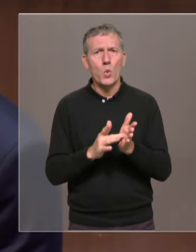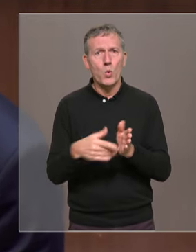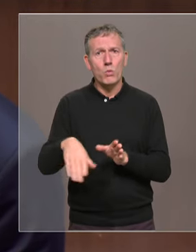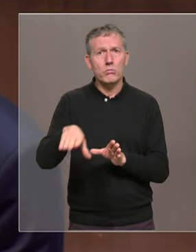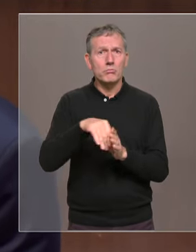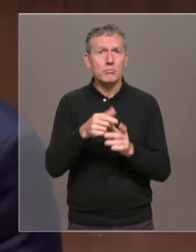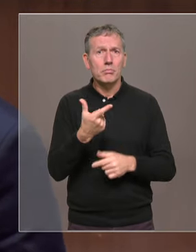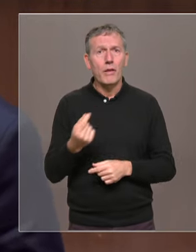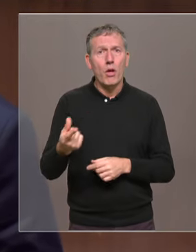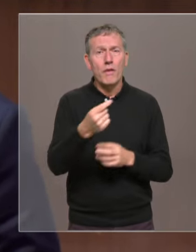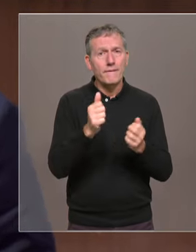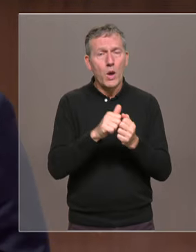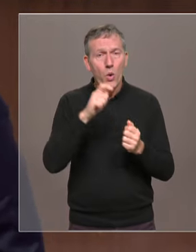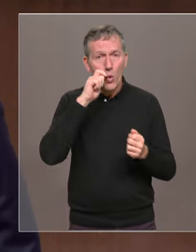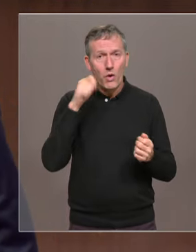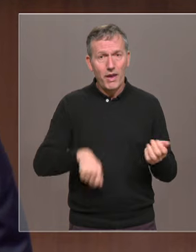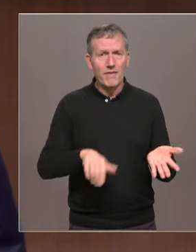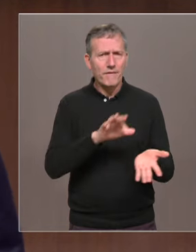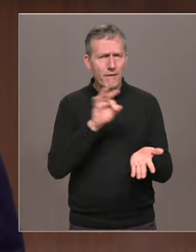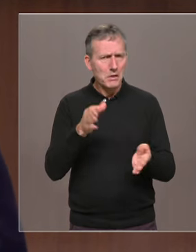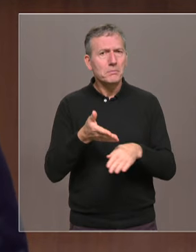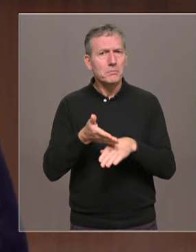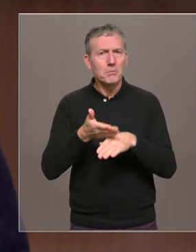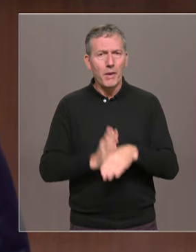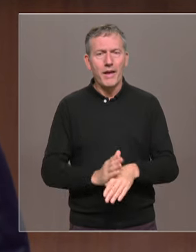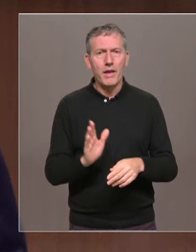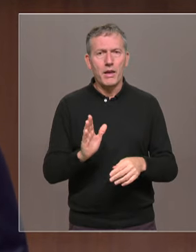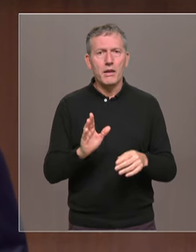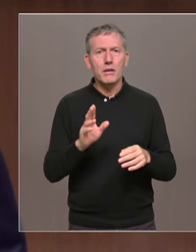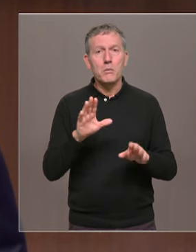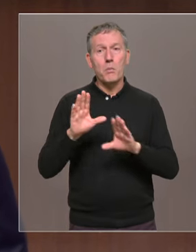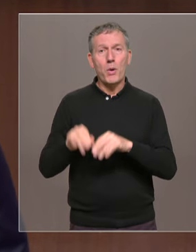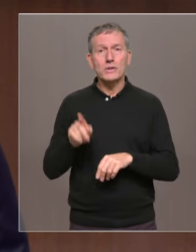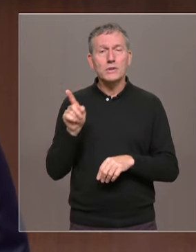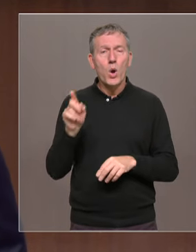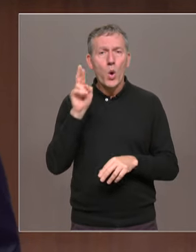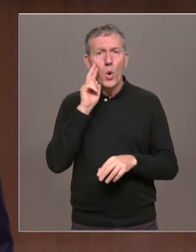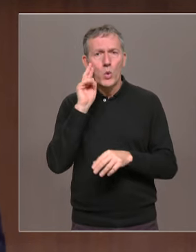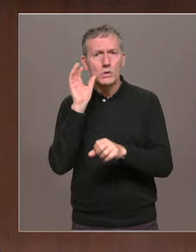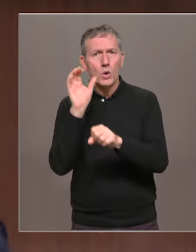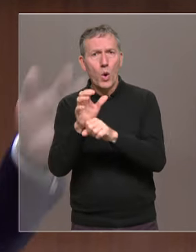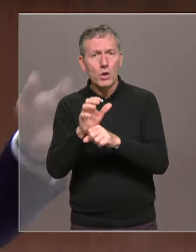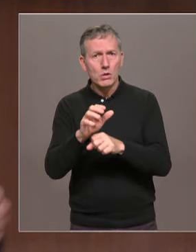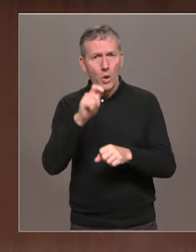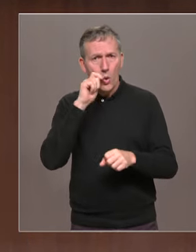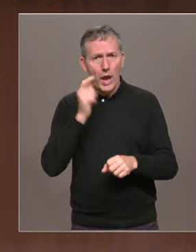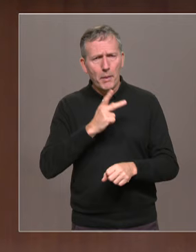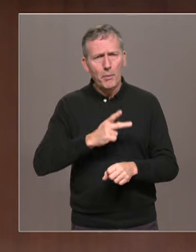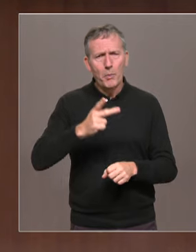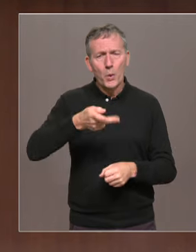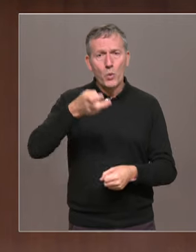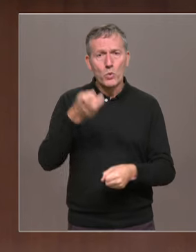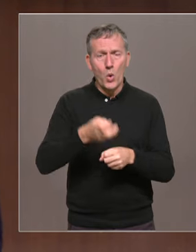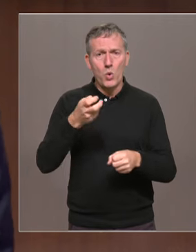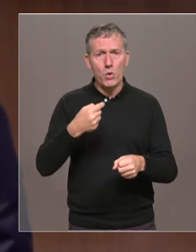l'Ukraine. La France est au rendez-vous. Alors que la posture russe contre l'Ukraine se durcit, je l'évoquais